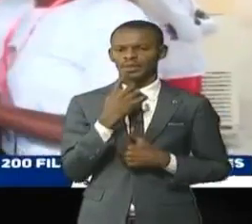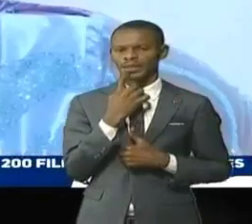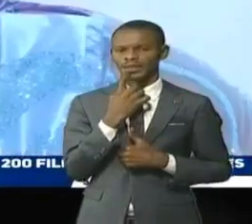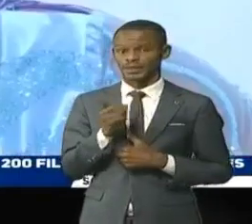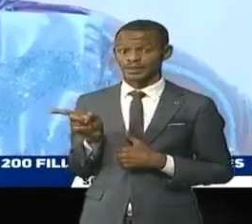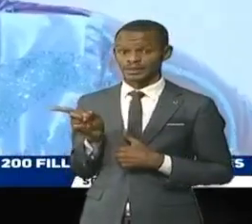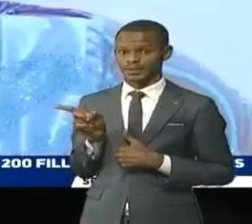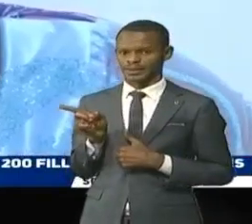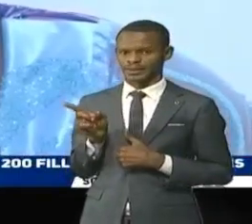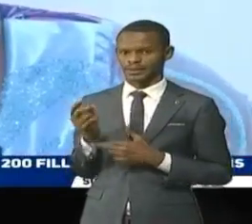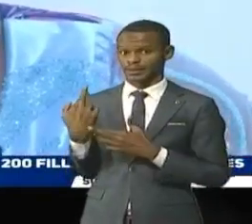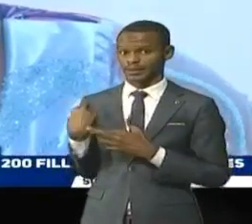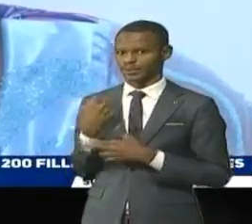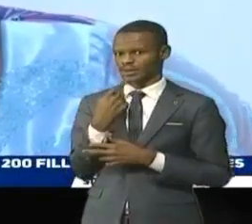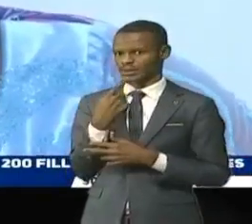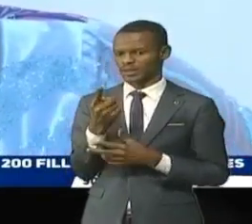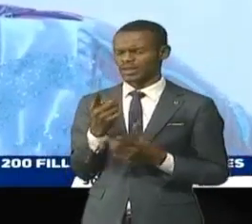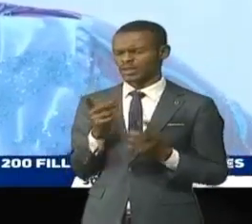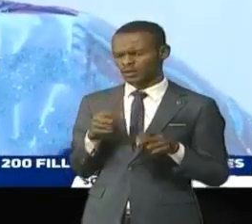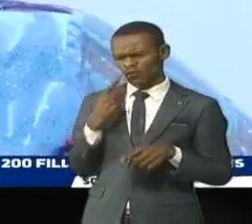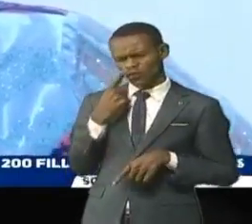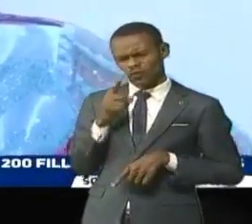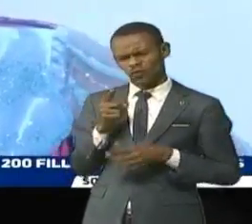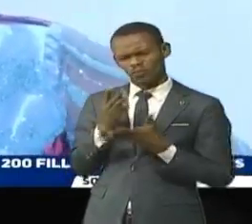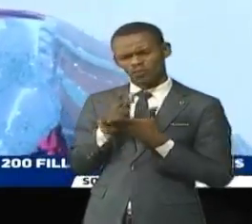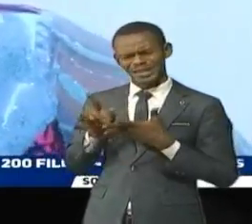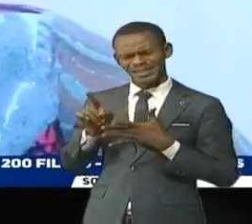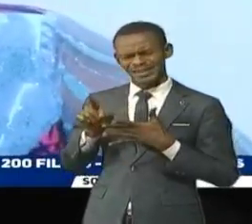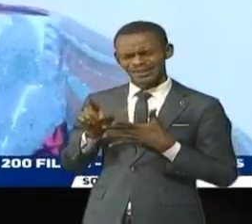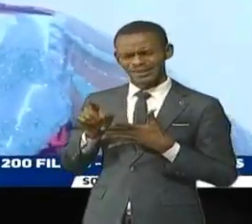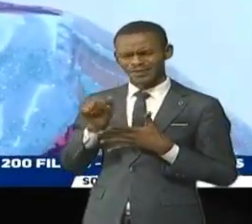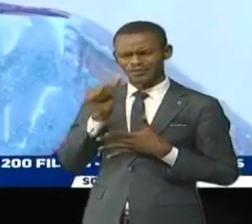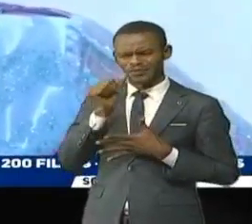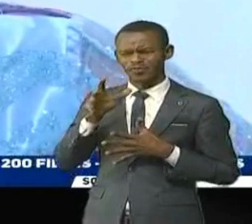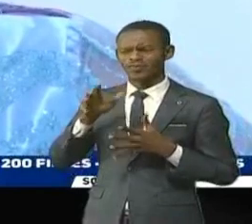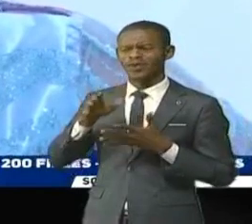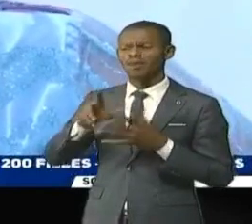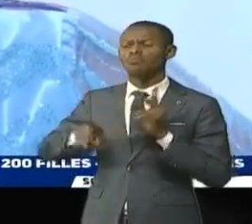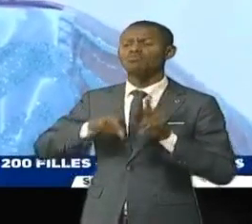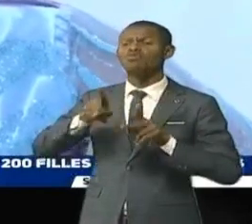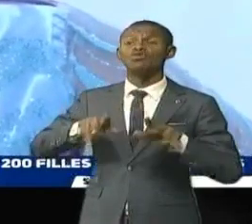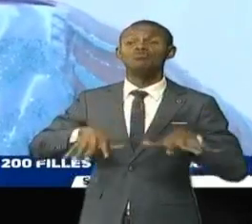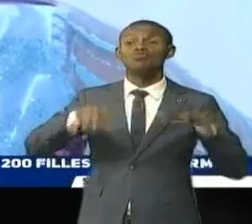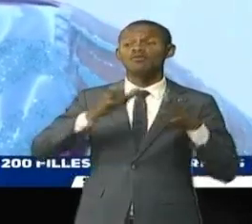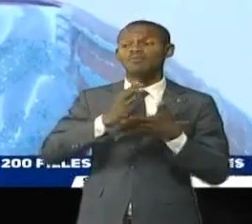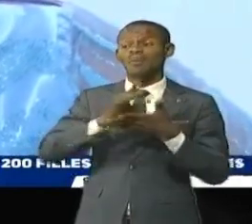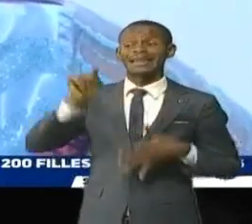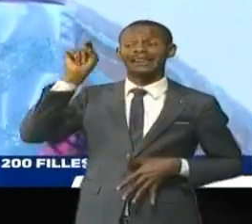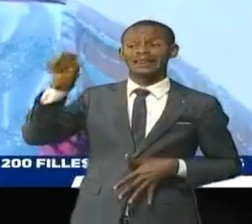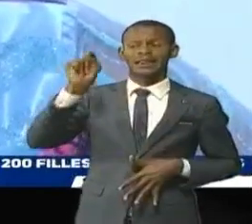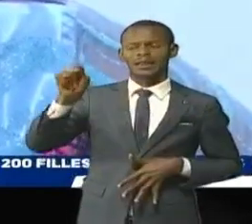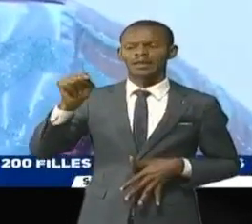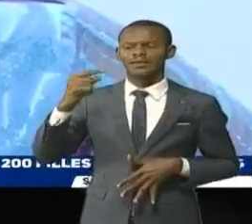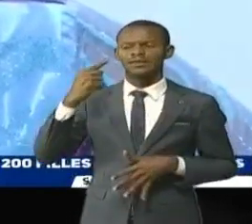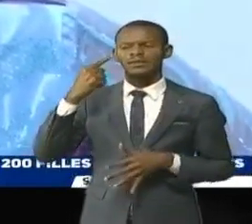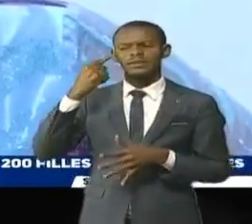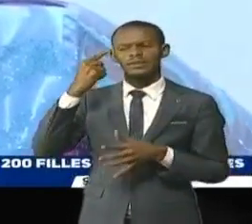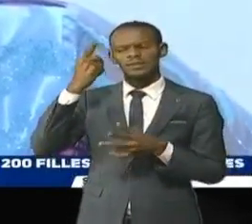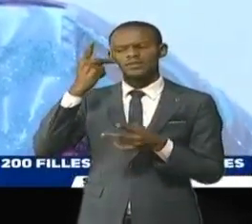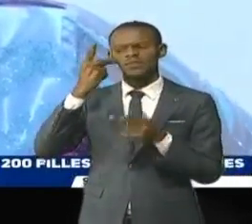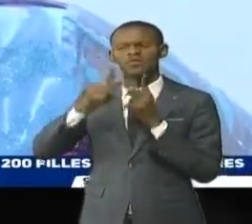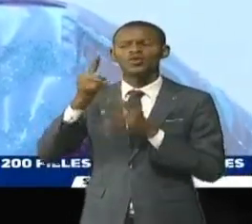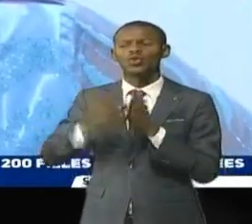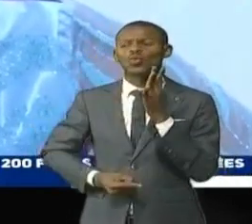de la population, non seulement c'est une manière pour nous d'apporter notre pierre à l'amélioration de